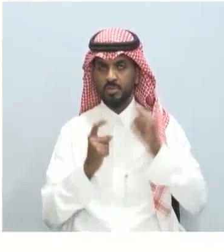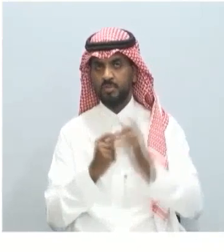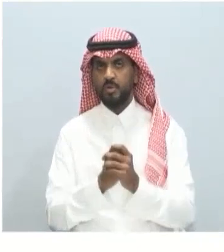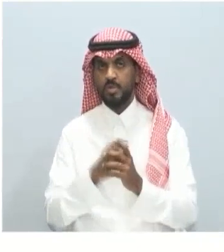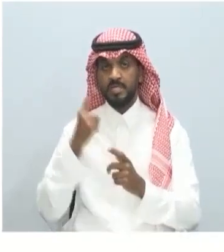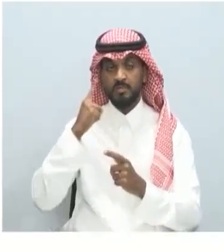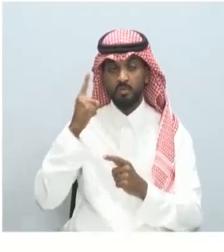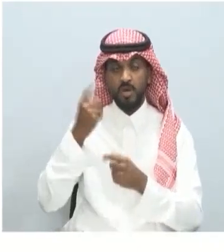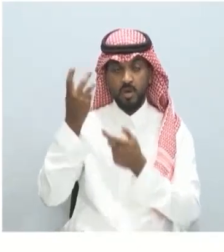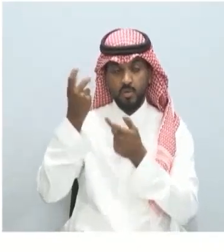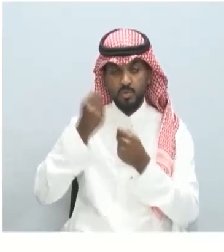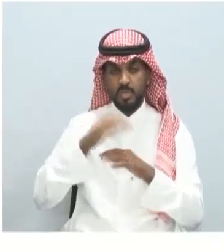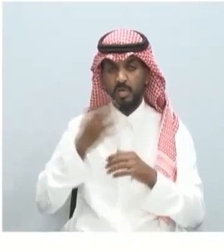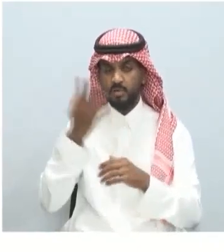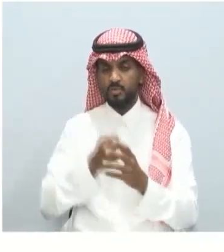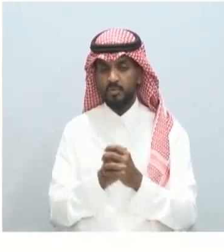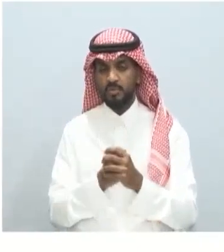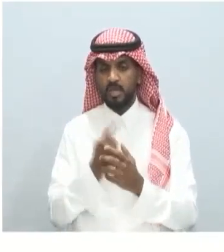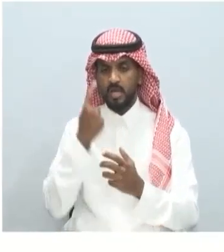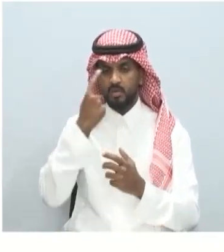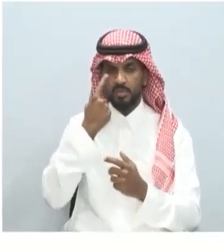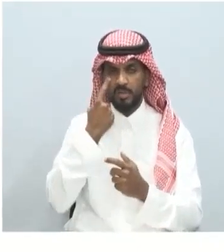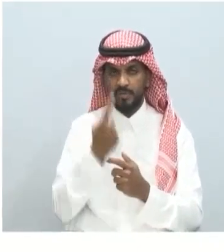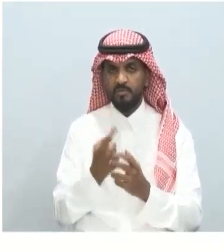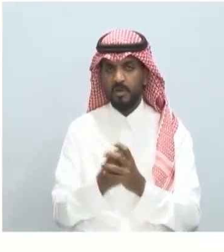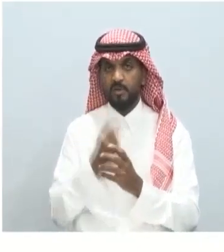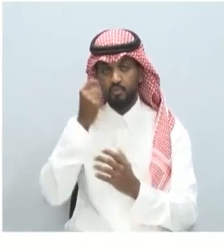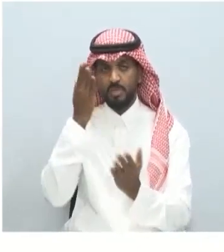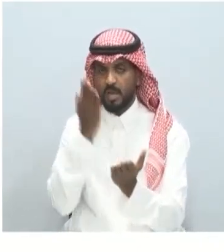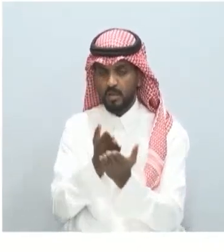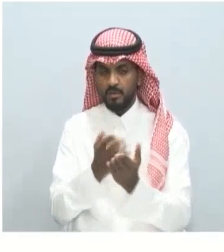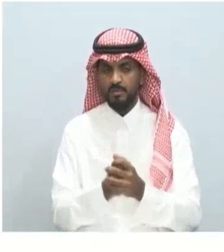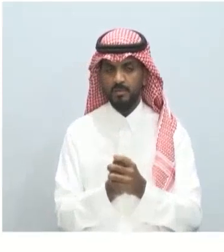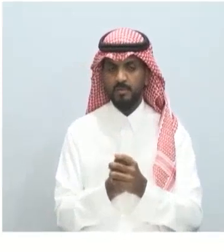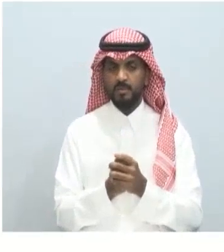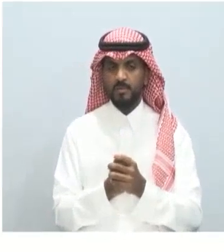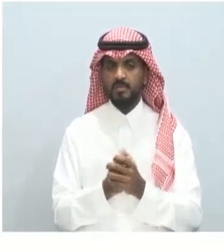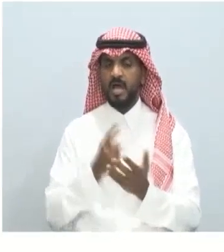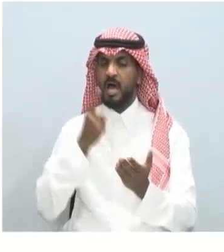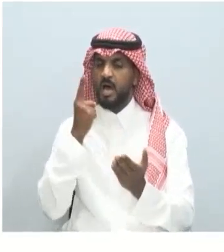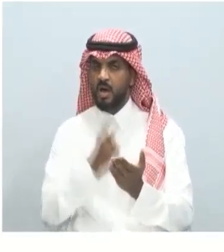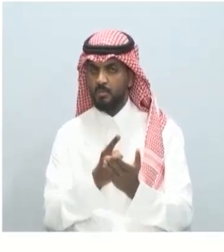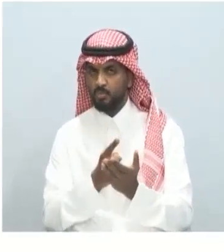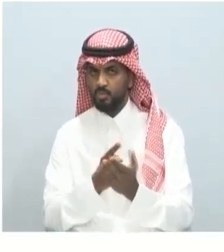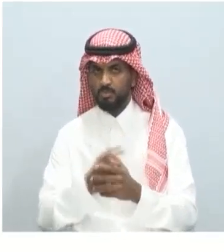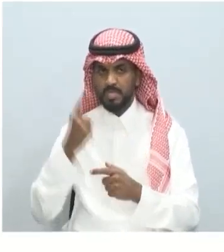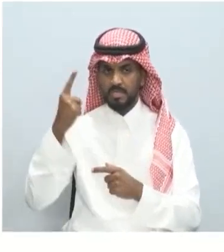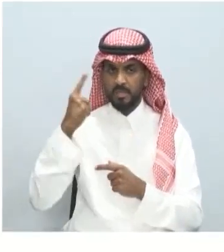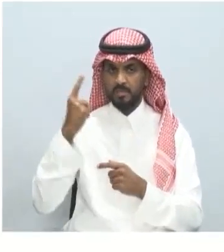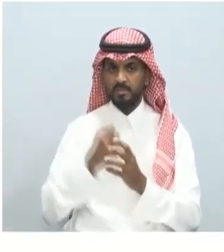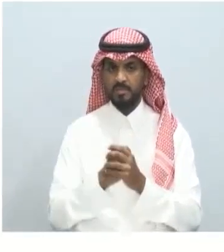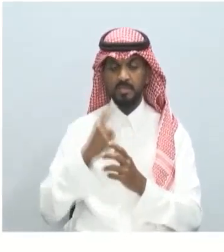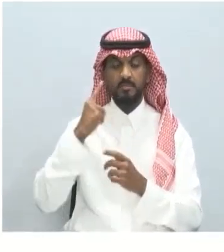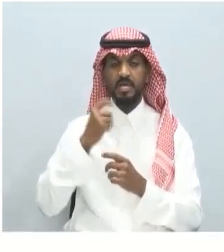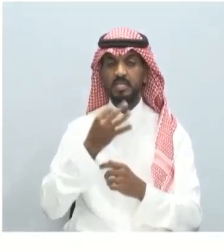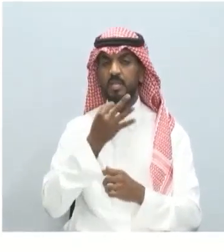واذا سمعوا ما انزل الى الرسول ترى اعينهم تفيض من الدمع مما عرفوا من الحق مثلما امر بوجوب الانصات عند